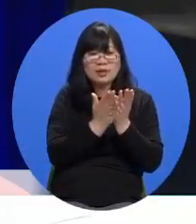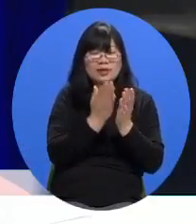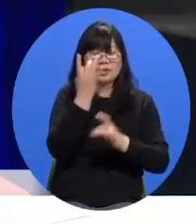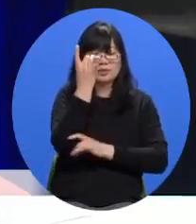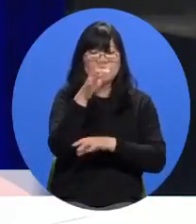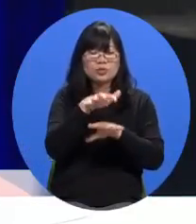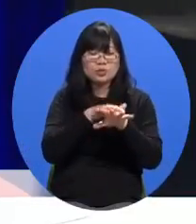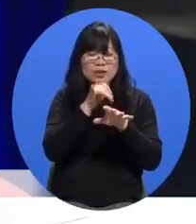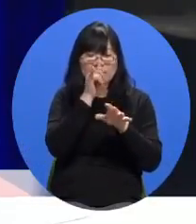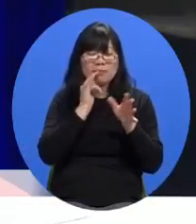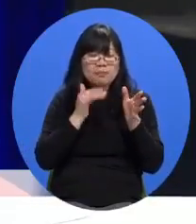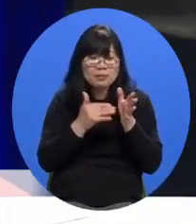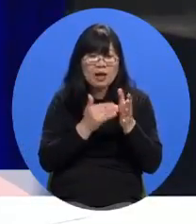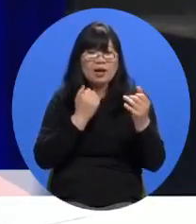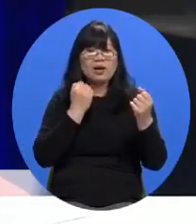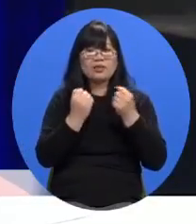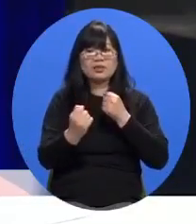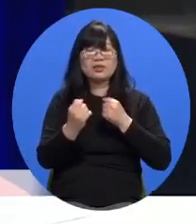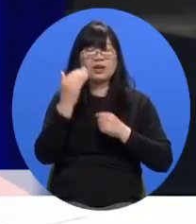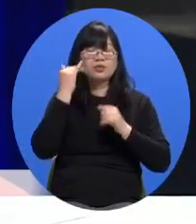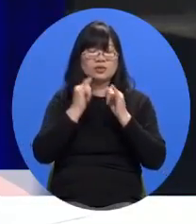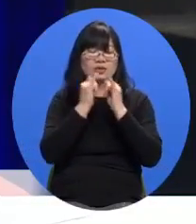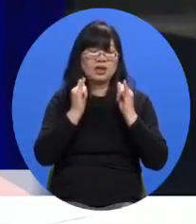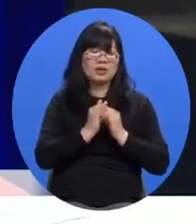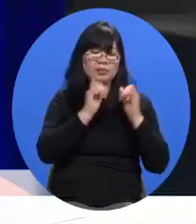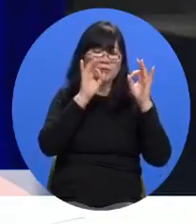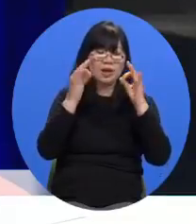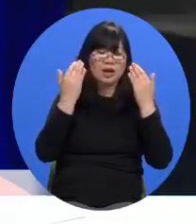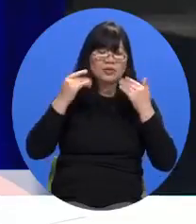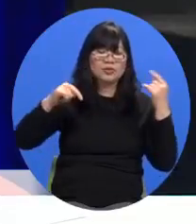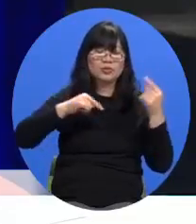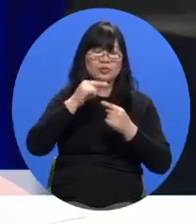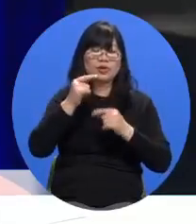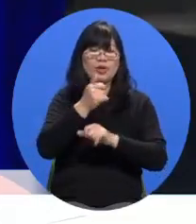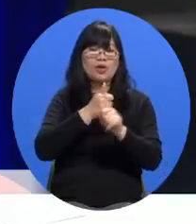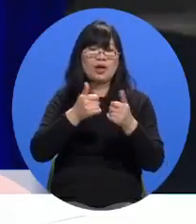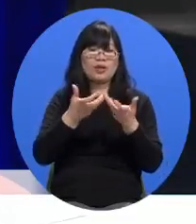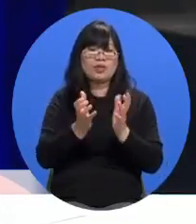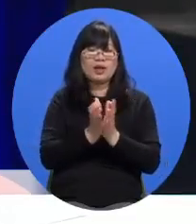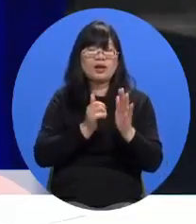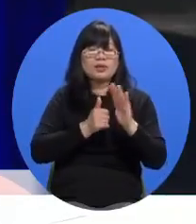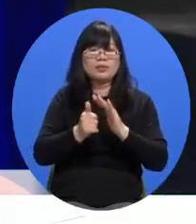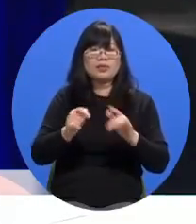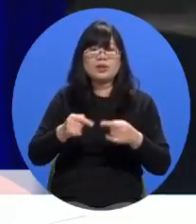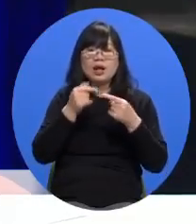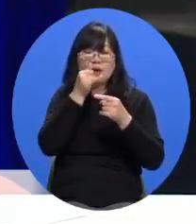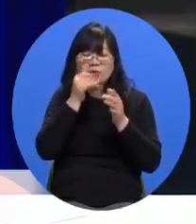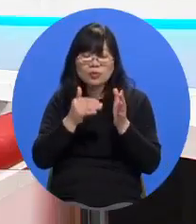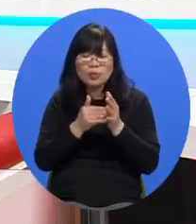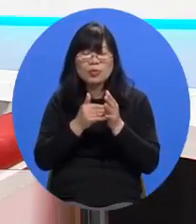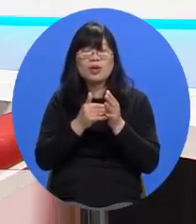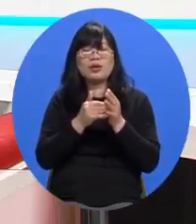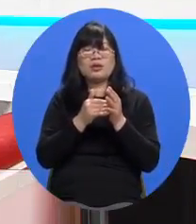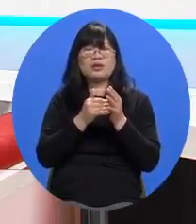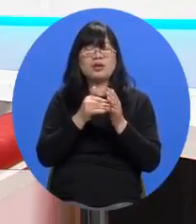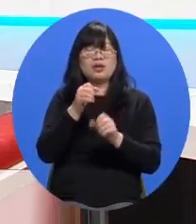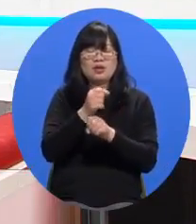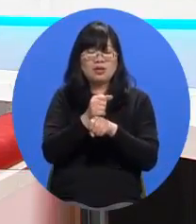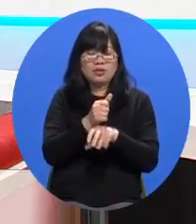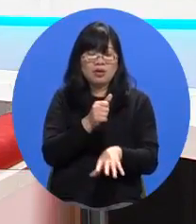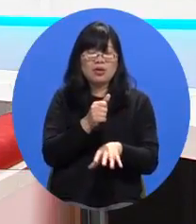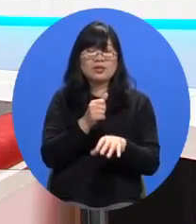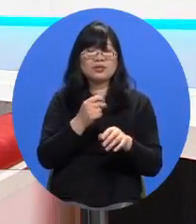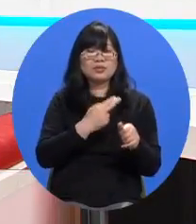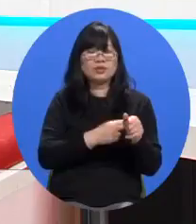겁니다. 그런데 그럼에도 불구하고 우리 사회는 아직 학교 운영위원회에 대표만 참여하지 네. 대표들이 있는 그 밑에 하부 조직으로